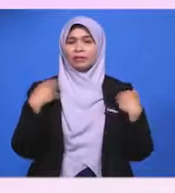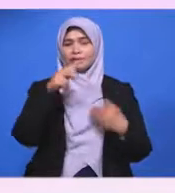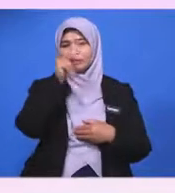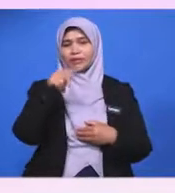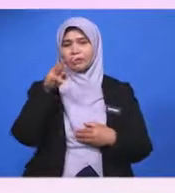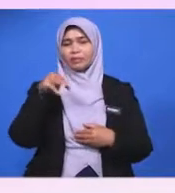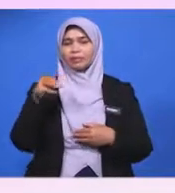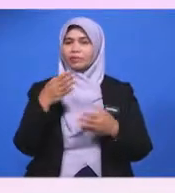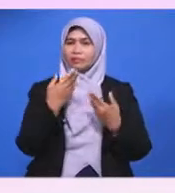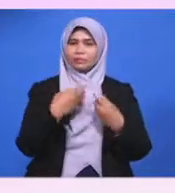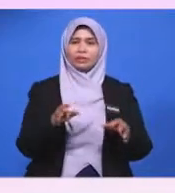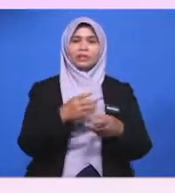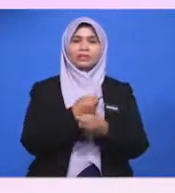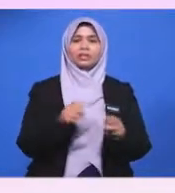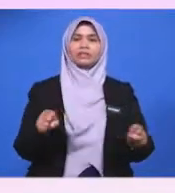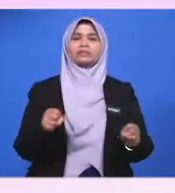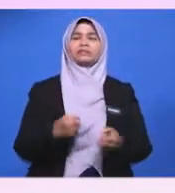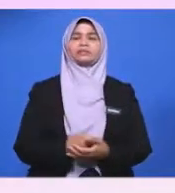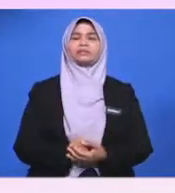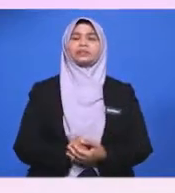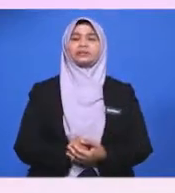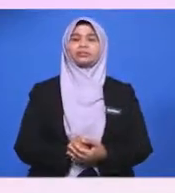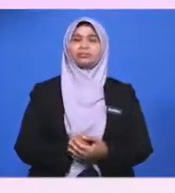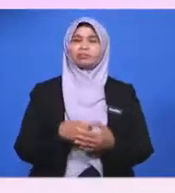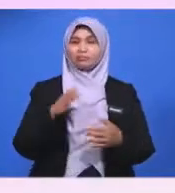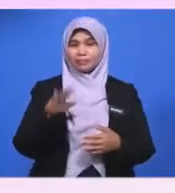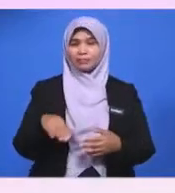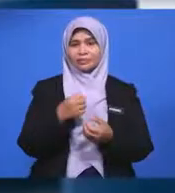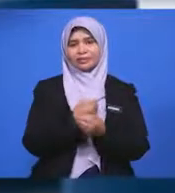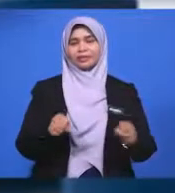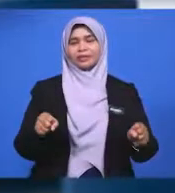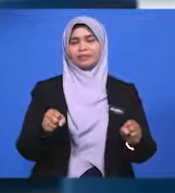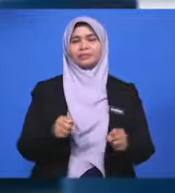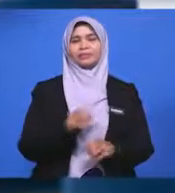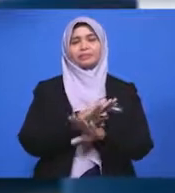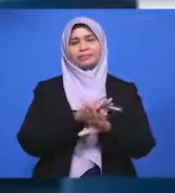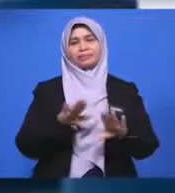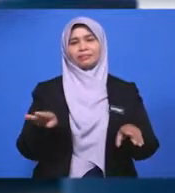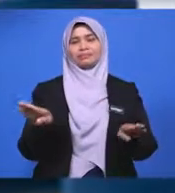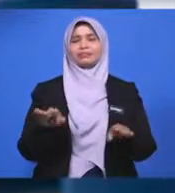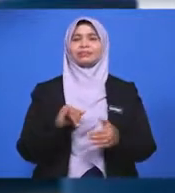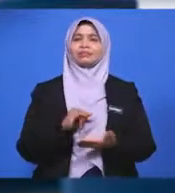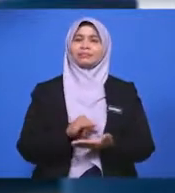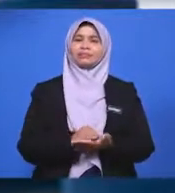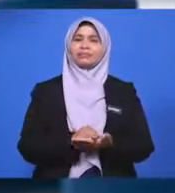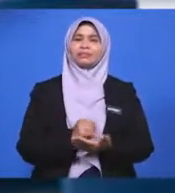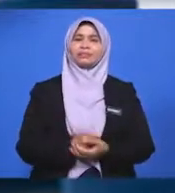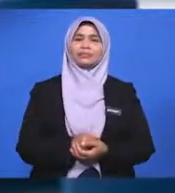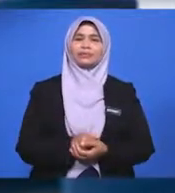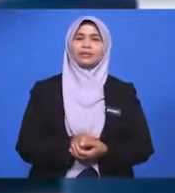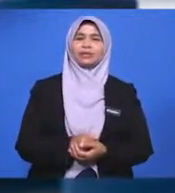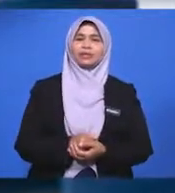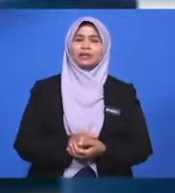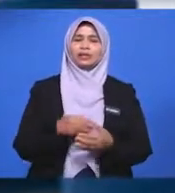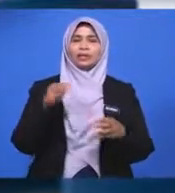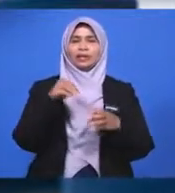murid-murid sudah bersedia? Apa? Masih belum bersedia? Jangan begitu, anak murid sekalian.